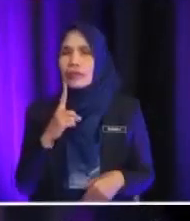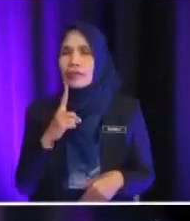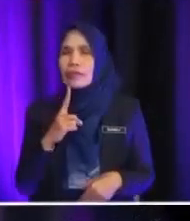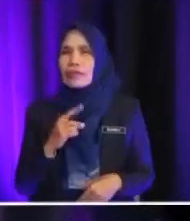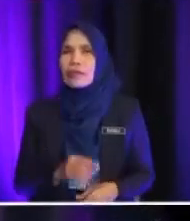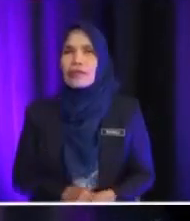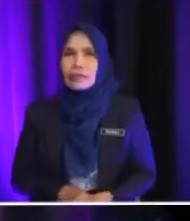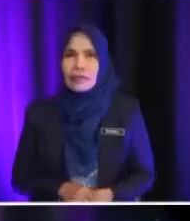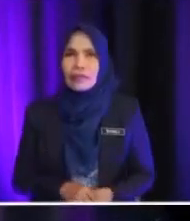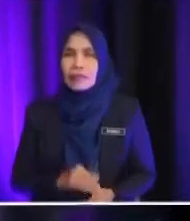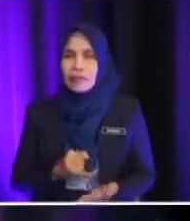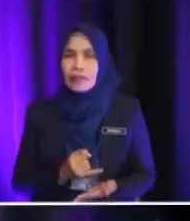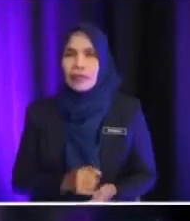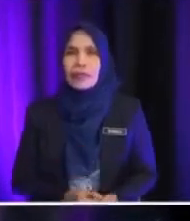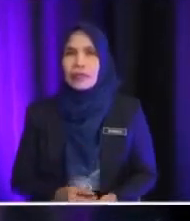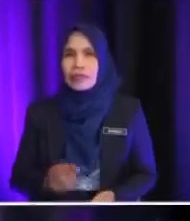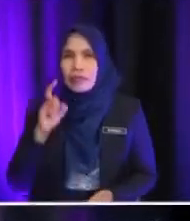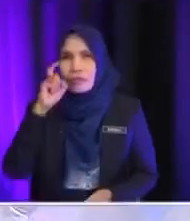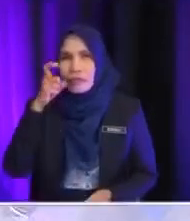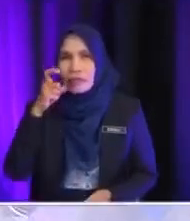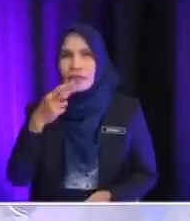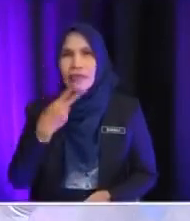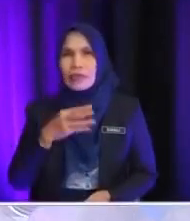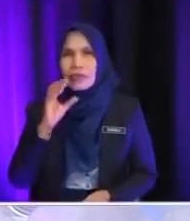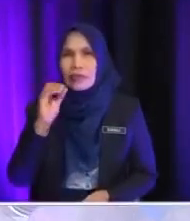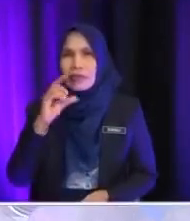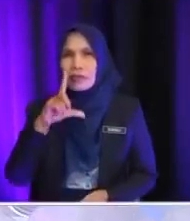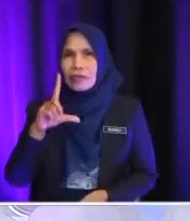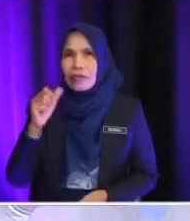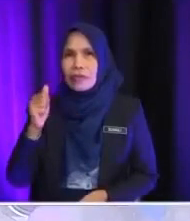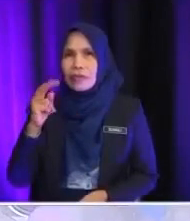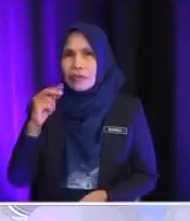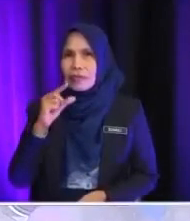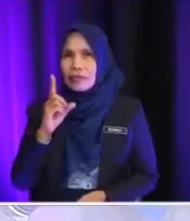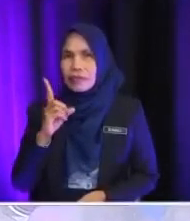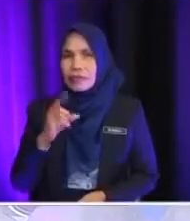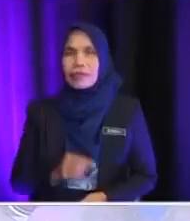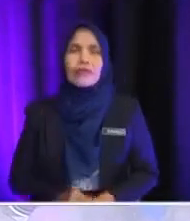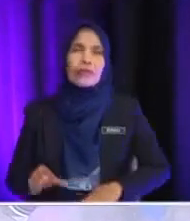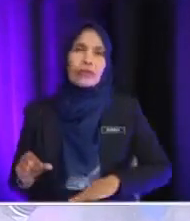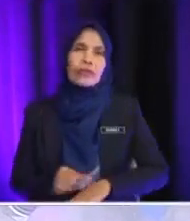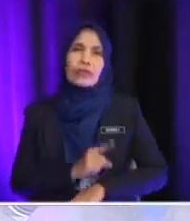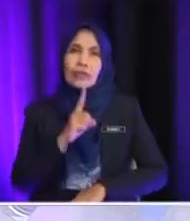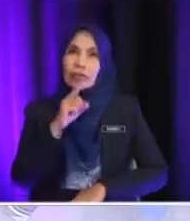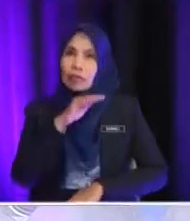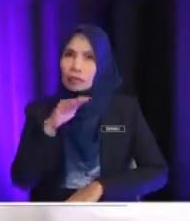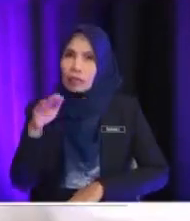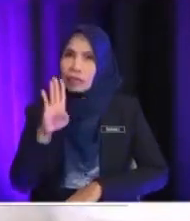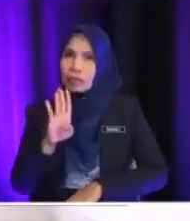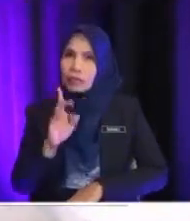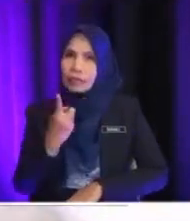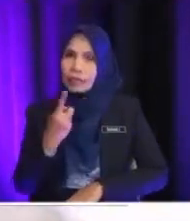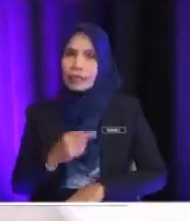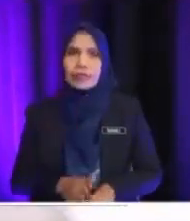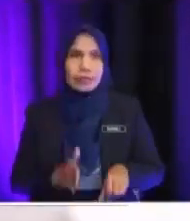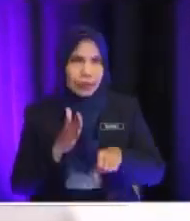Holland. Okay. Jadi cikgu nak guna hari ini nak guna 1/4 sahaja. Okey, jadi cikgu akan potong. Kena elok ya masa